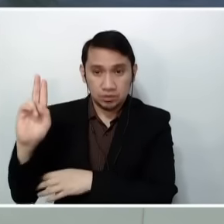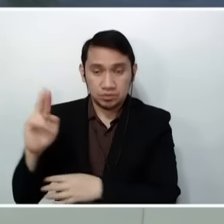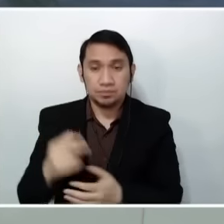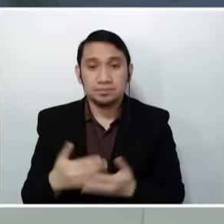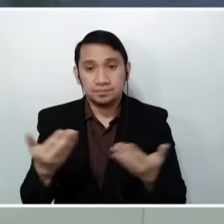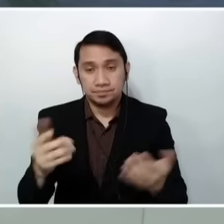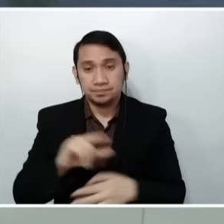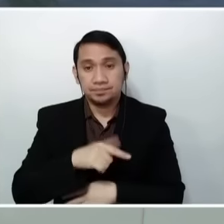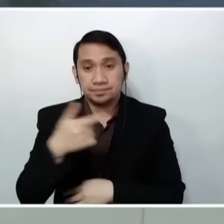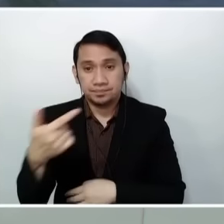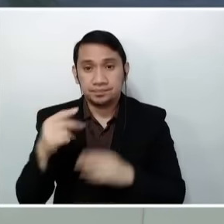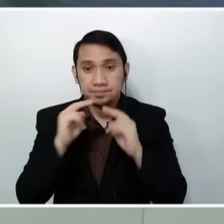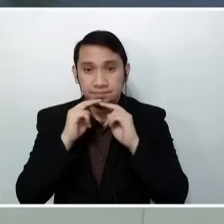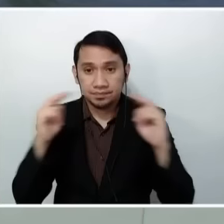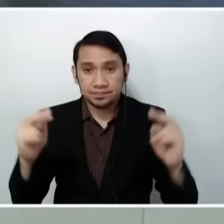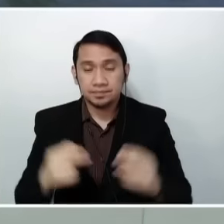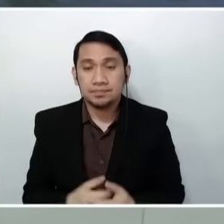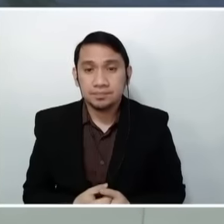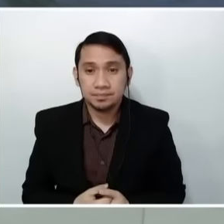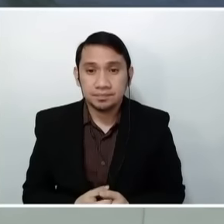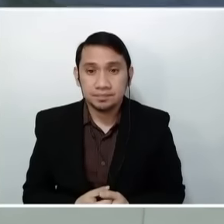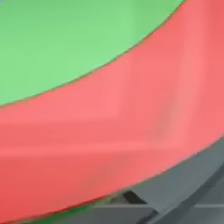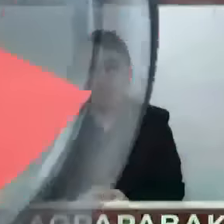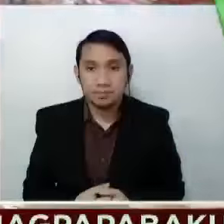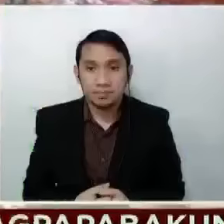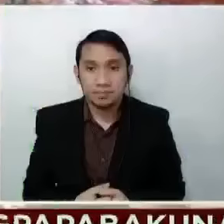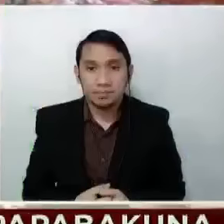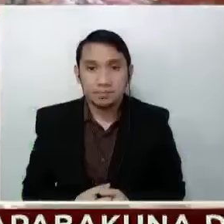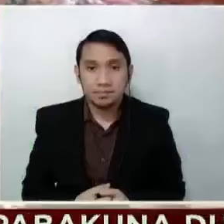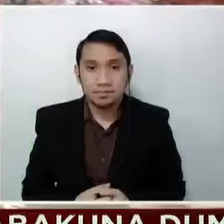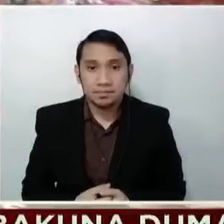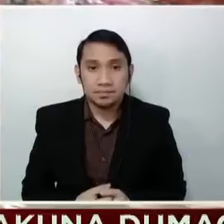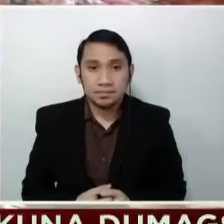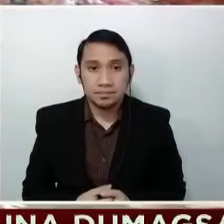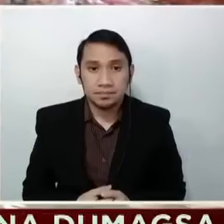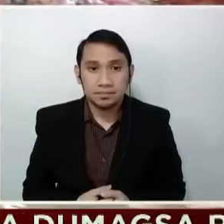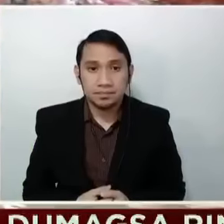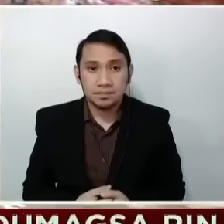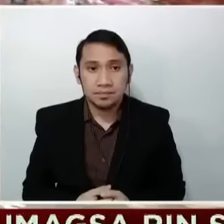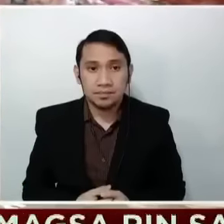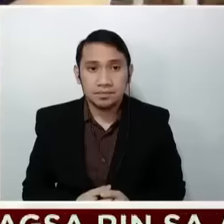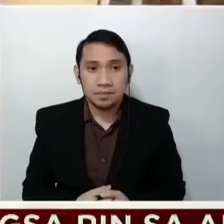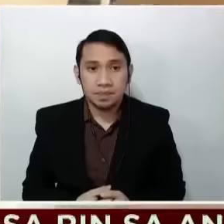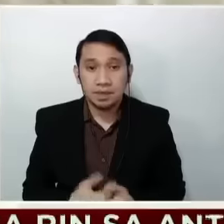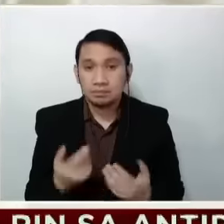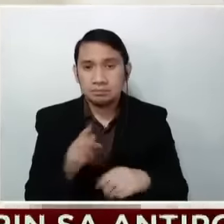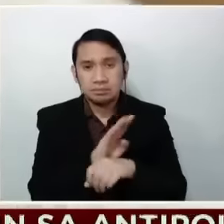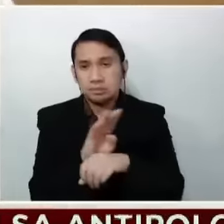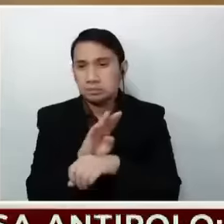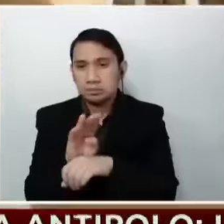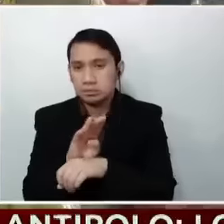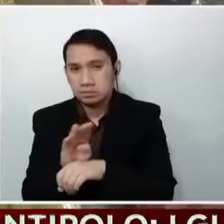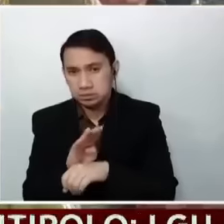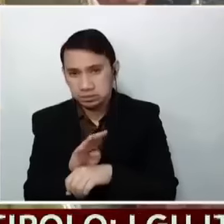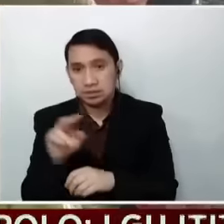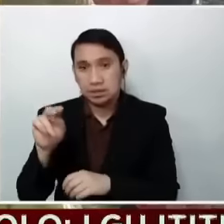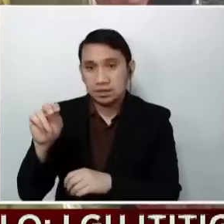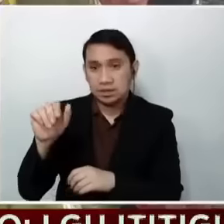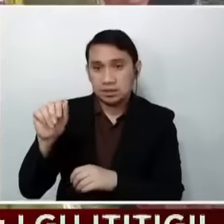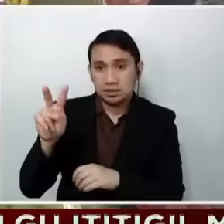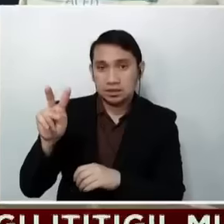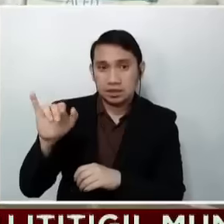Nagpapatrol, Zandro Ochona. Abala na ang mga Navy reservist, mga